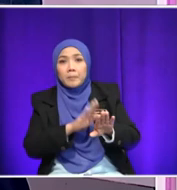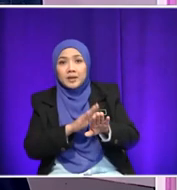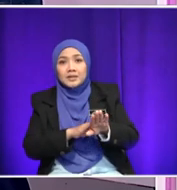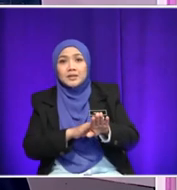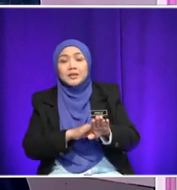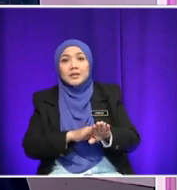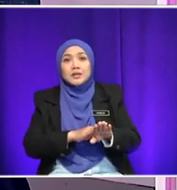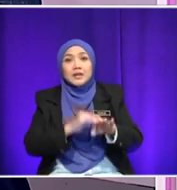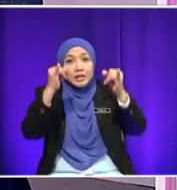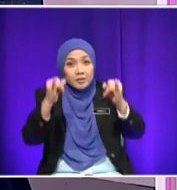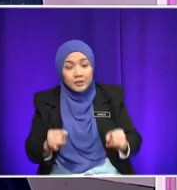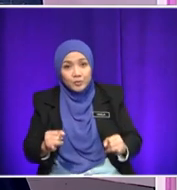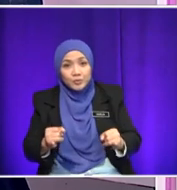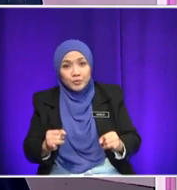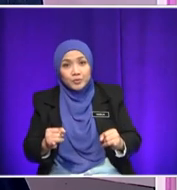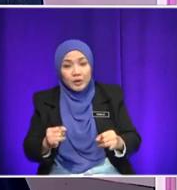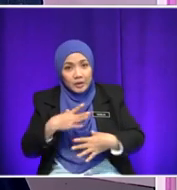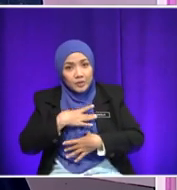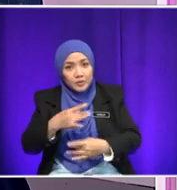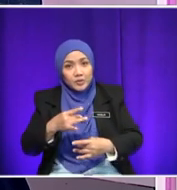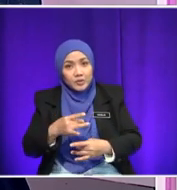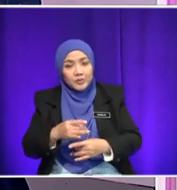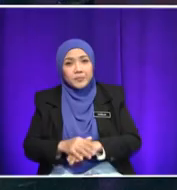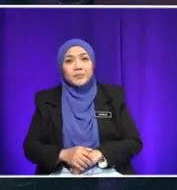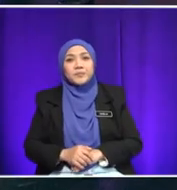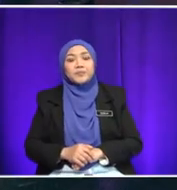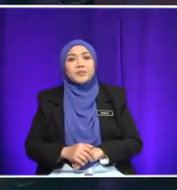individu Dalam gubahan bunga tidak salah